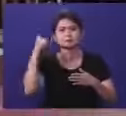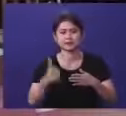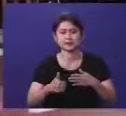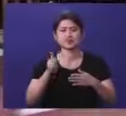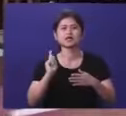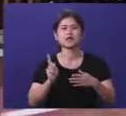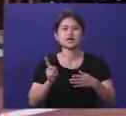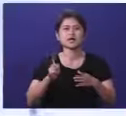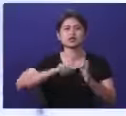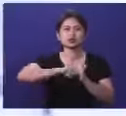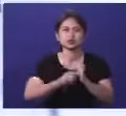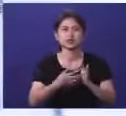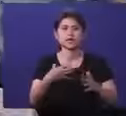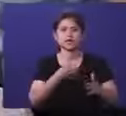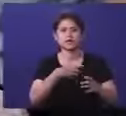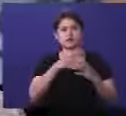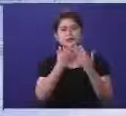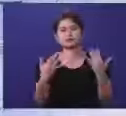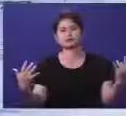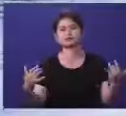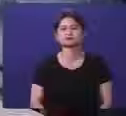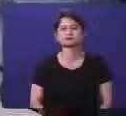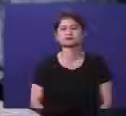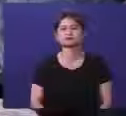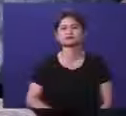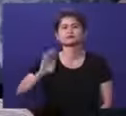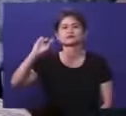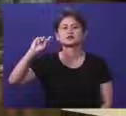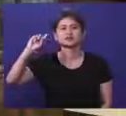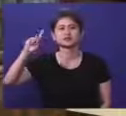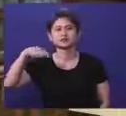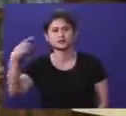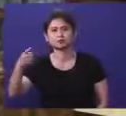di sanalah kunci kedaulatan dan hak konstitusional rakyat berada.